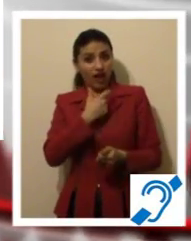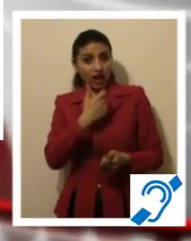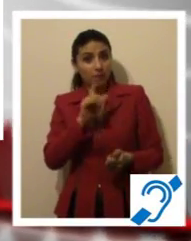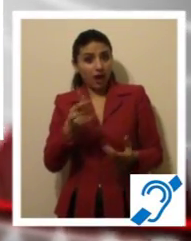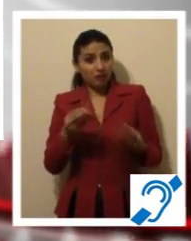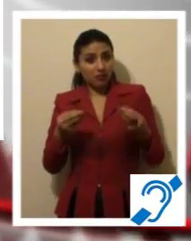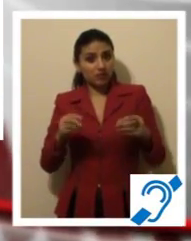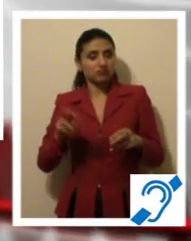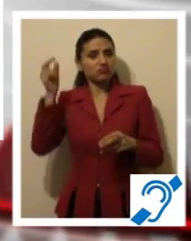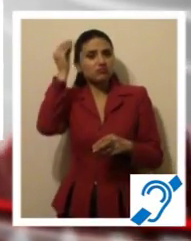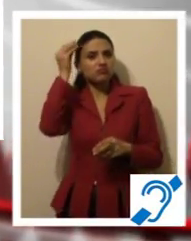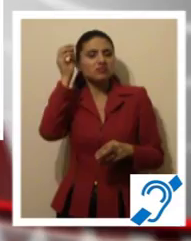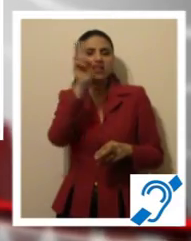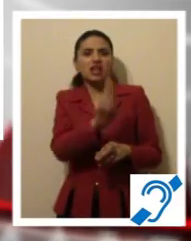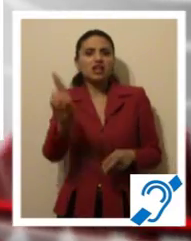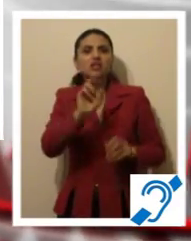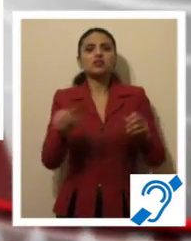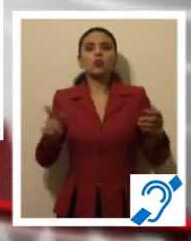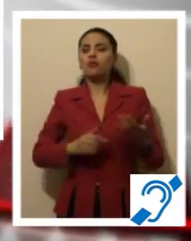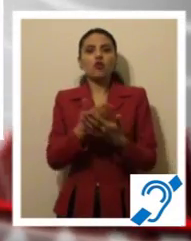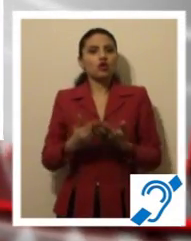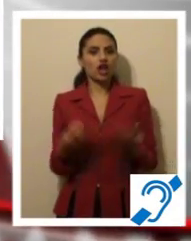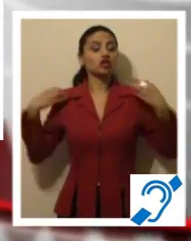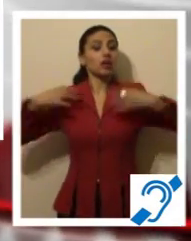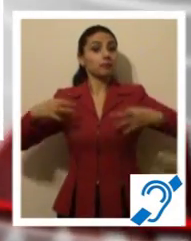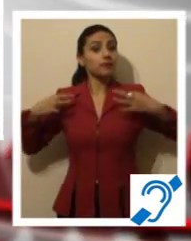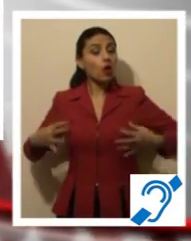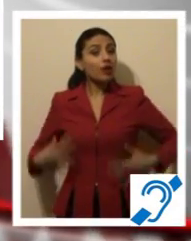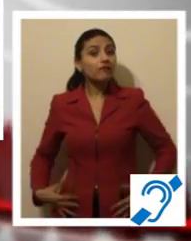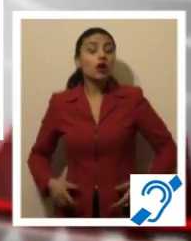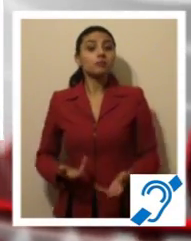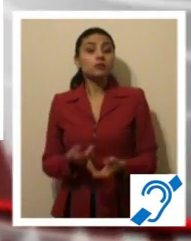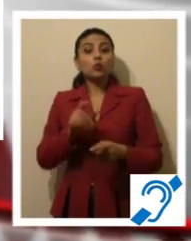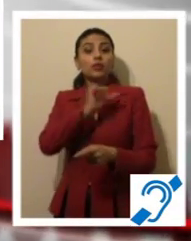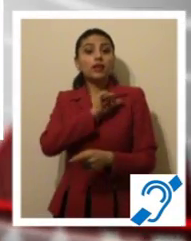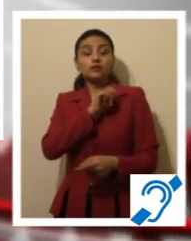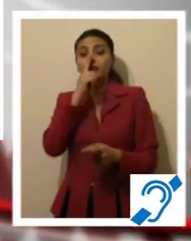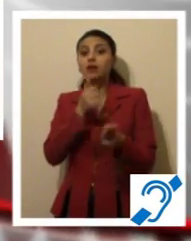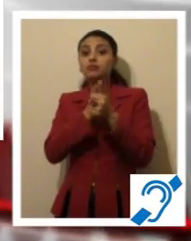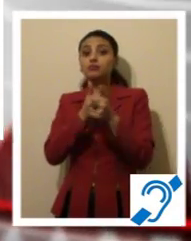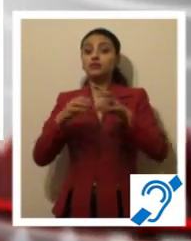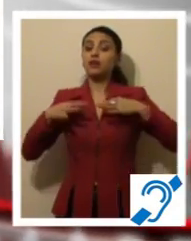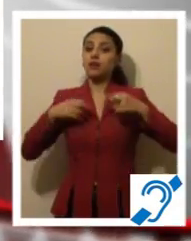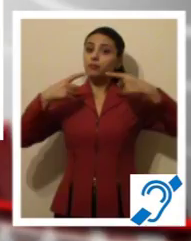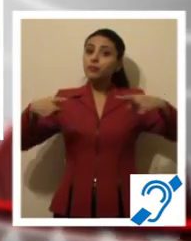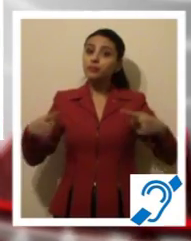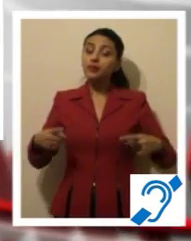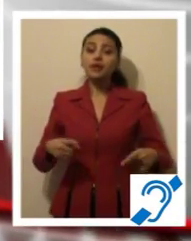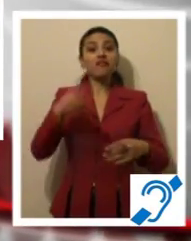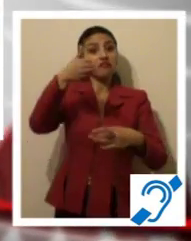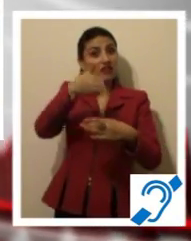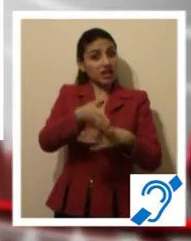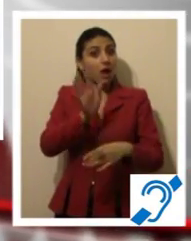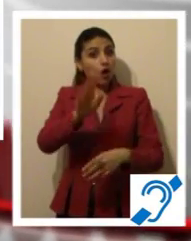intervine rutina, nepurtarea echipamentului individual de protecție, ignorarea semnalizării de securitate și sănătate. Angajatorii au obligația